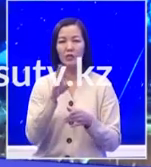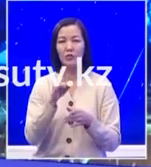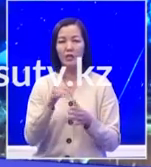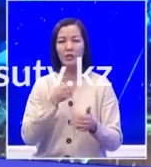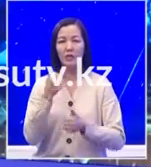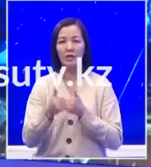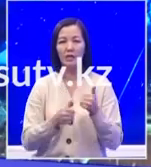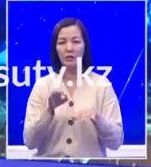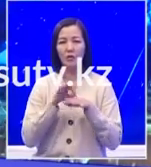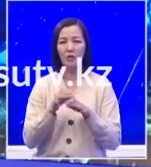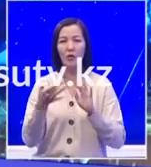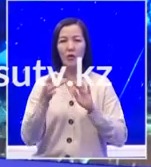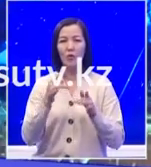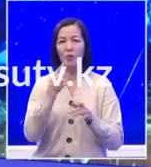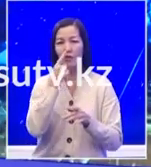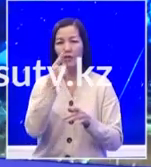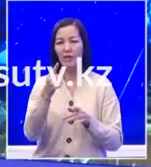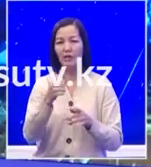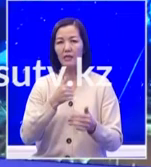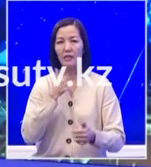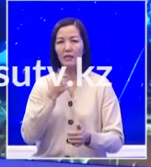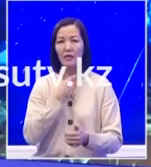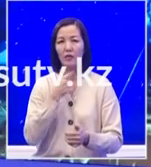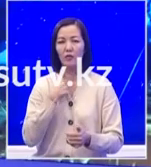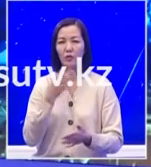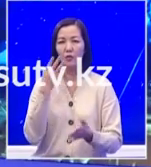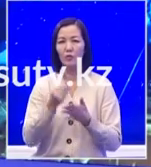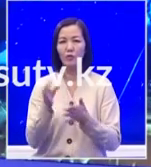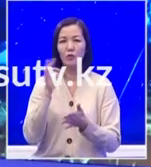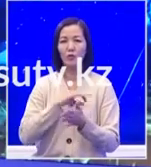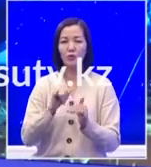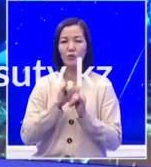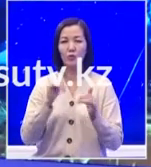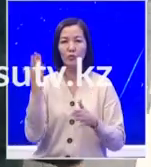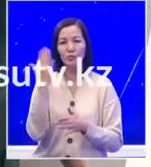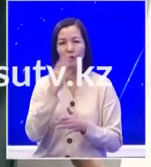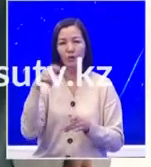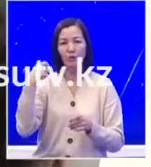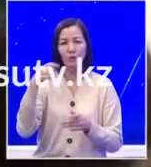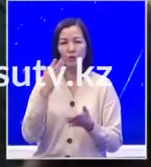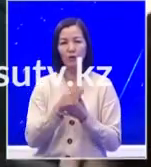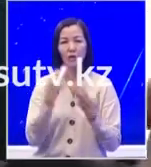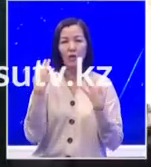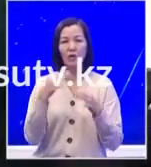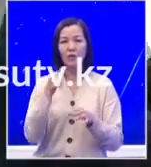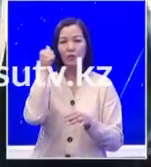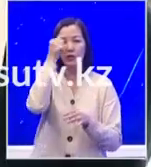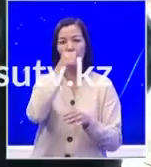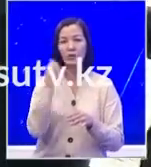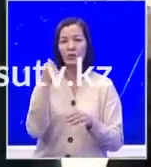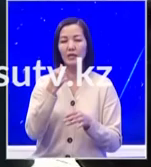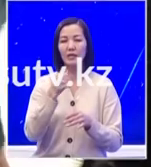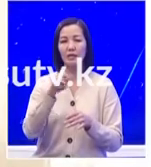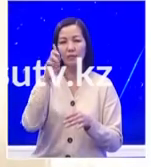жарыс. Онлайн акцияға талдықорғандық кейуана өзіндік үлесін қосып бейнеролик түсірген. Онда тәуелсіздік жылдарындағы ел жетістіктері